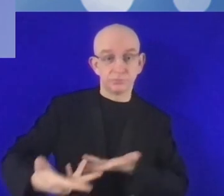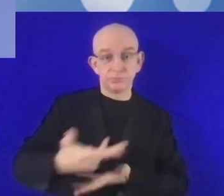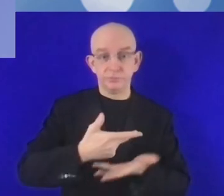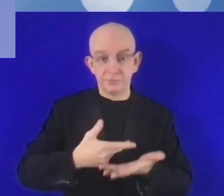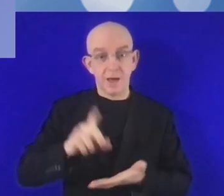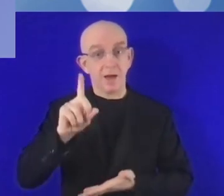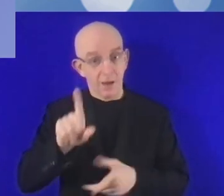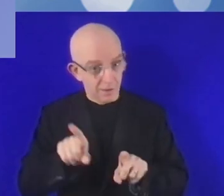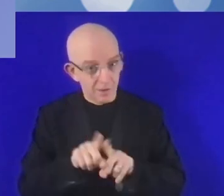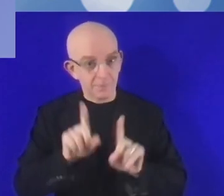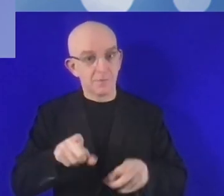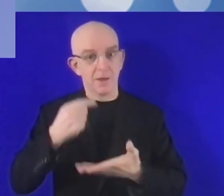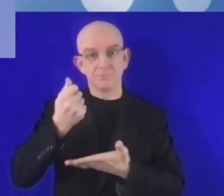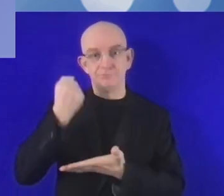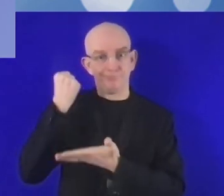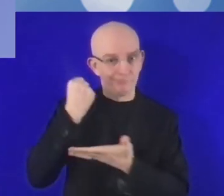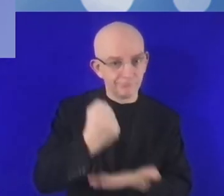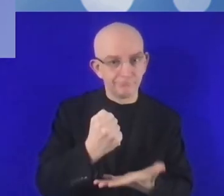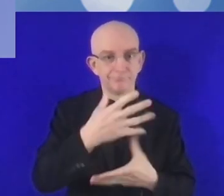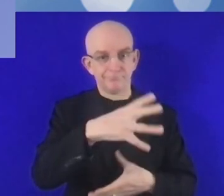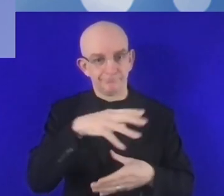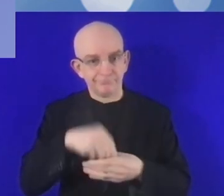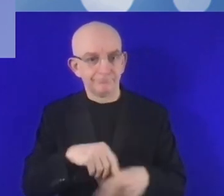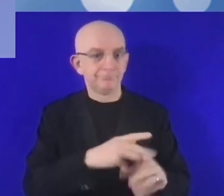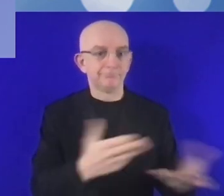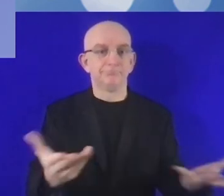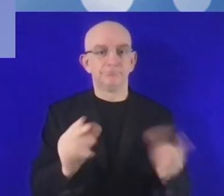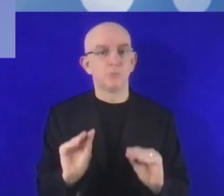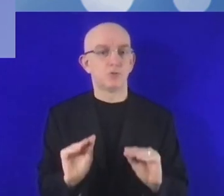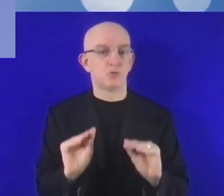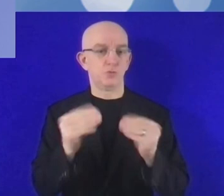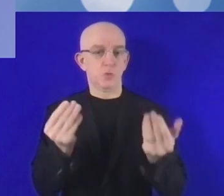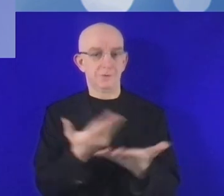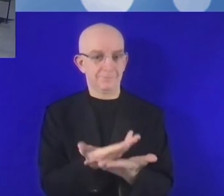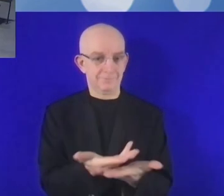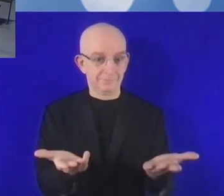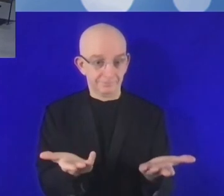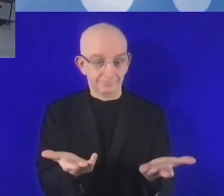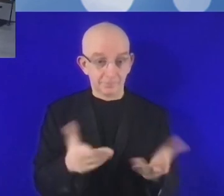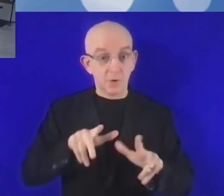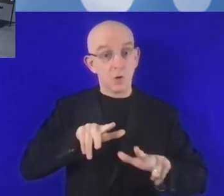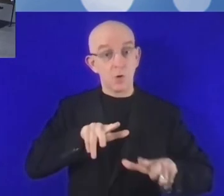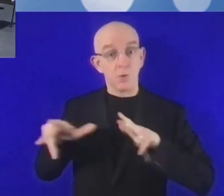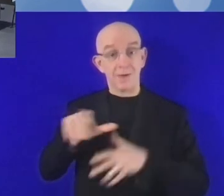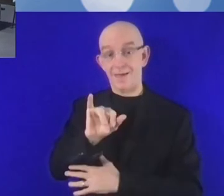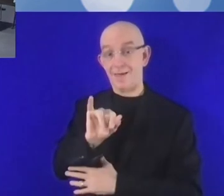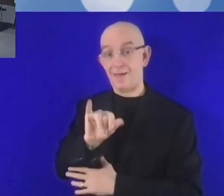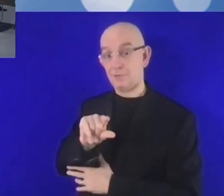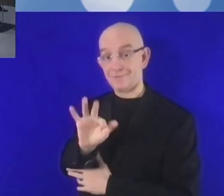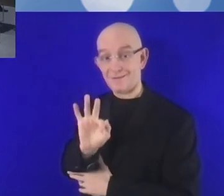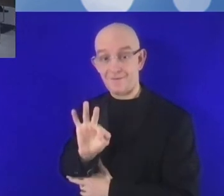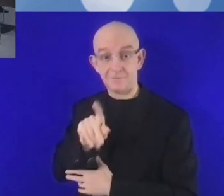ускорила цифризацию, и цифризация касается почти всех сфер нашей жизни. Мы видим, что